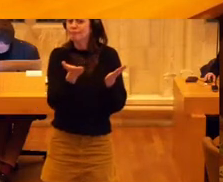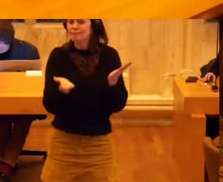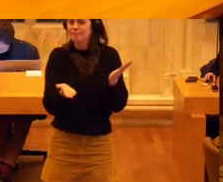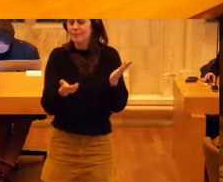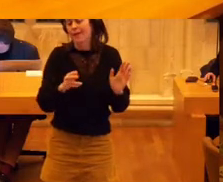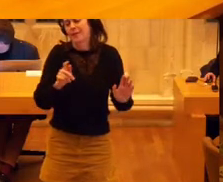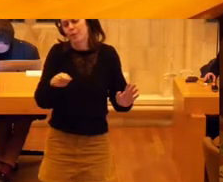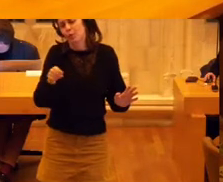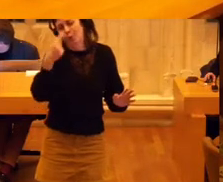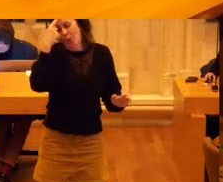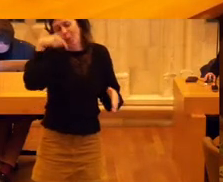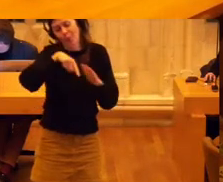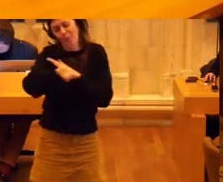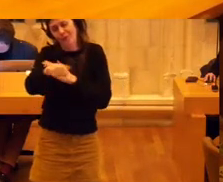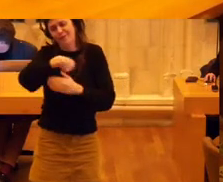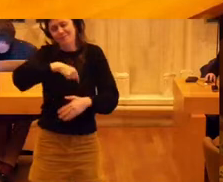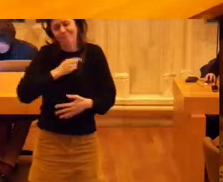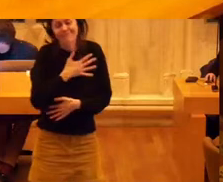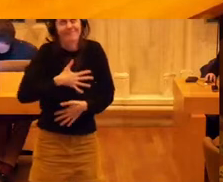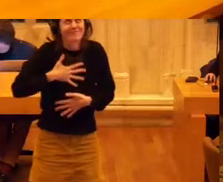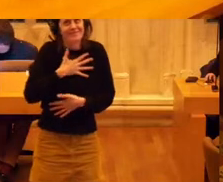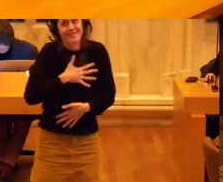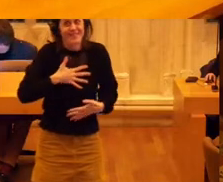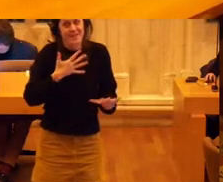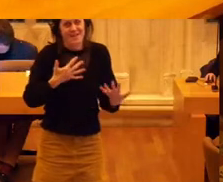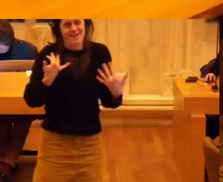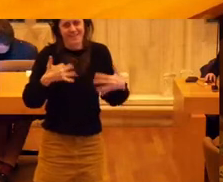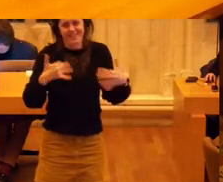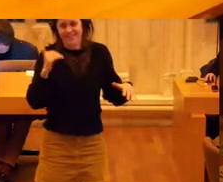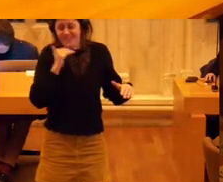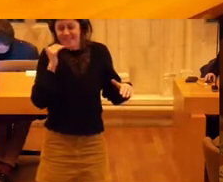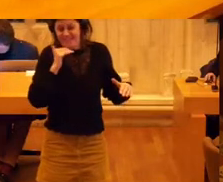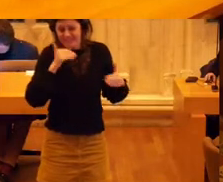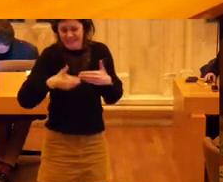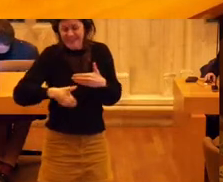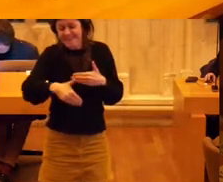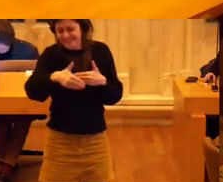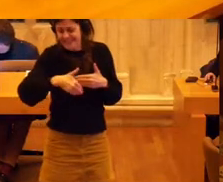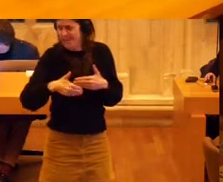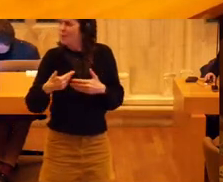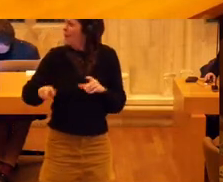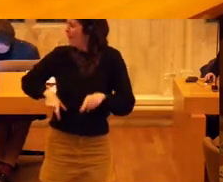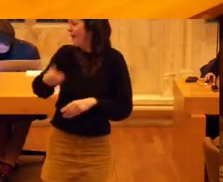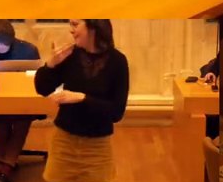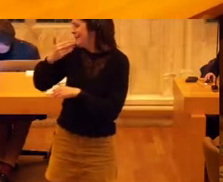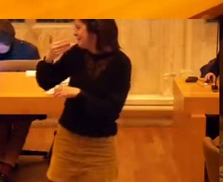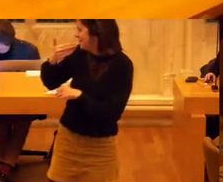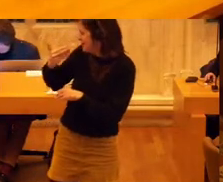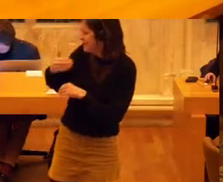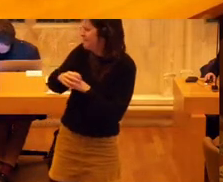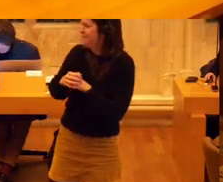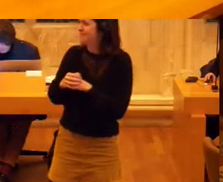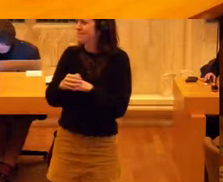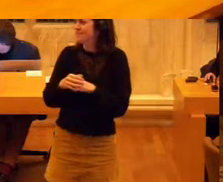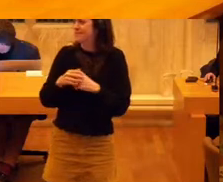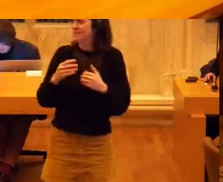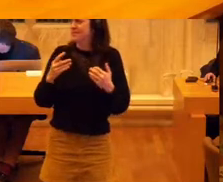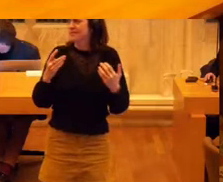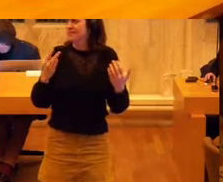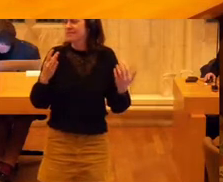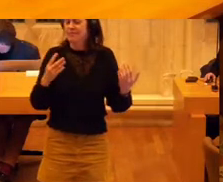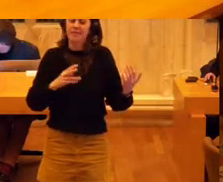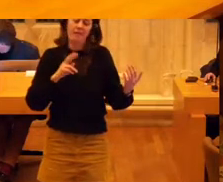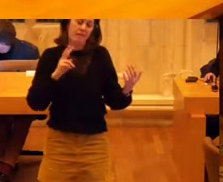très fortement et je remercie encore l'ensemble de mes collègues qui ont travaillé autour de moi. Voilà, parce que je crois que c'est